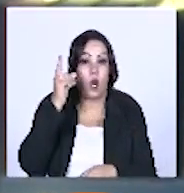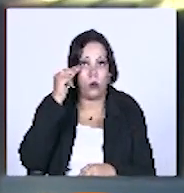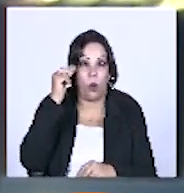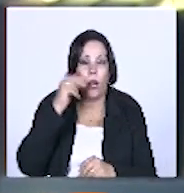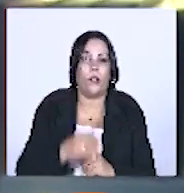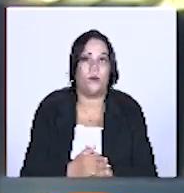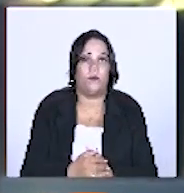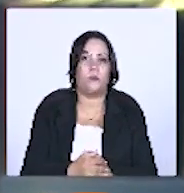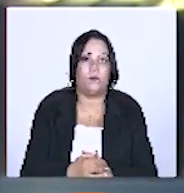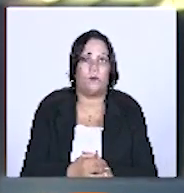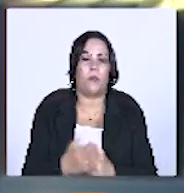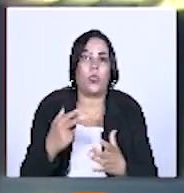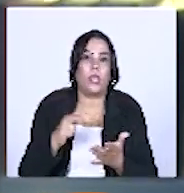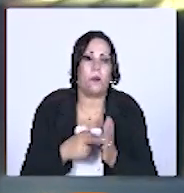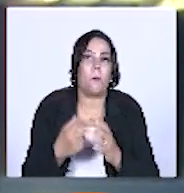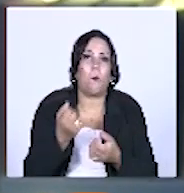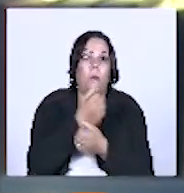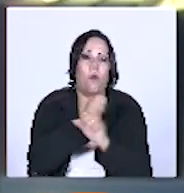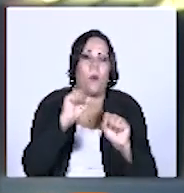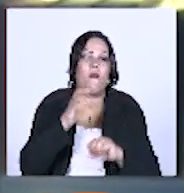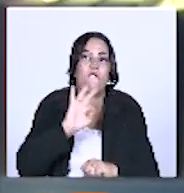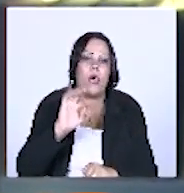واسرائيل بتضرب